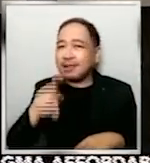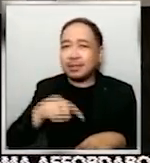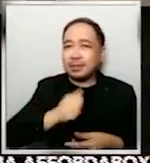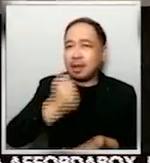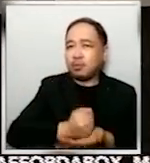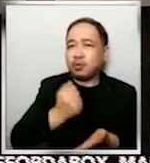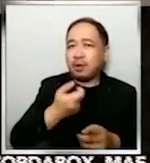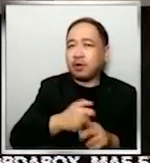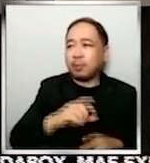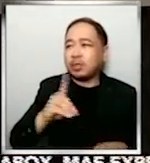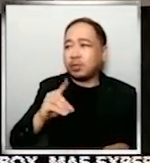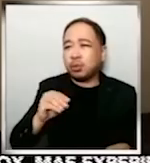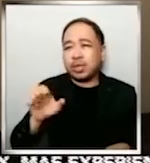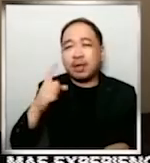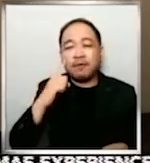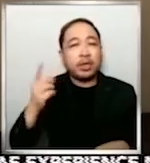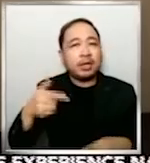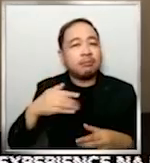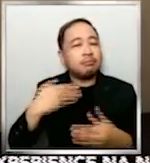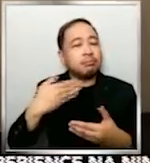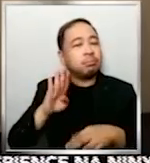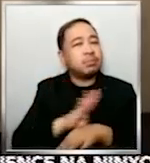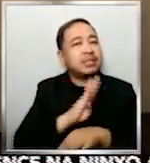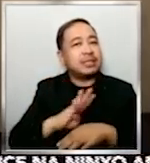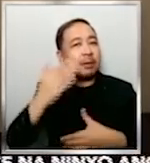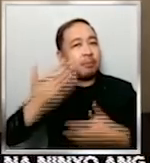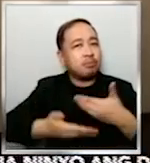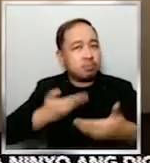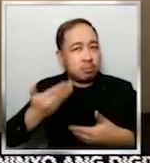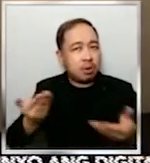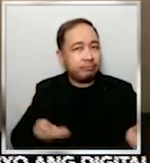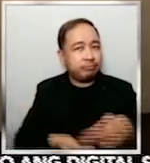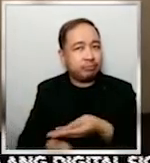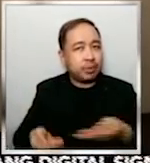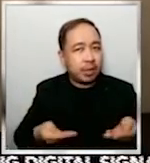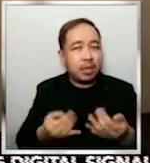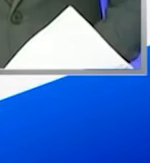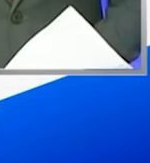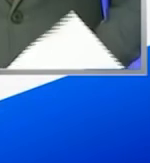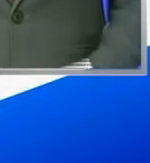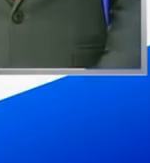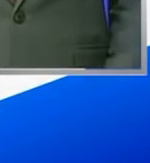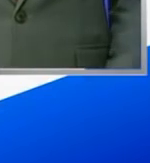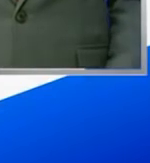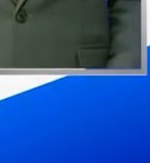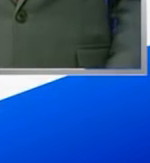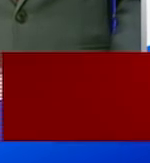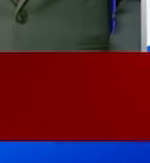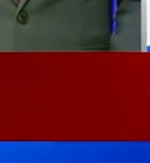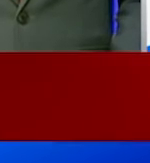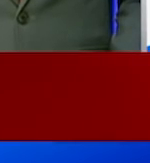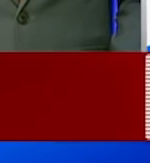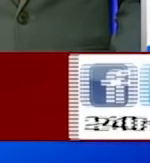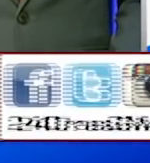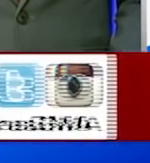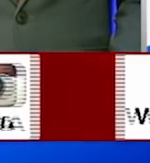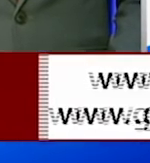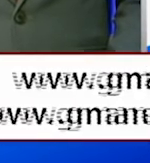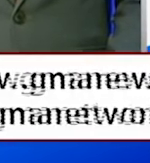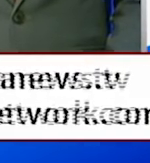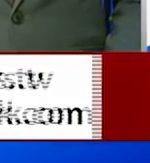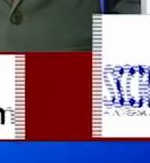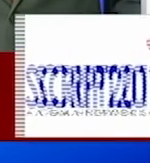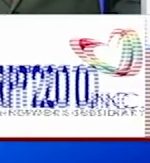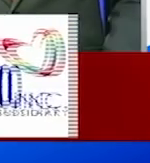sa mga transaksyong ito. Sinisikap pa ng GMA News sa makuhang panig ng Chevron. At yan ang mga balita ngayong Huwebes. Ako po si